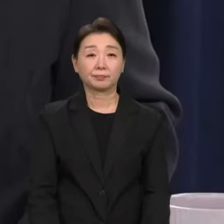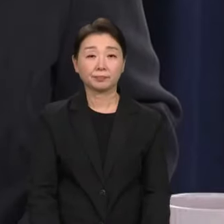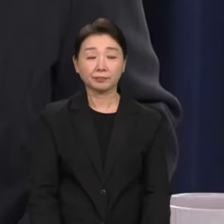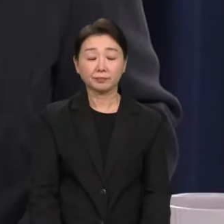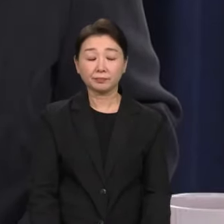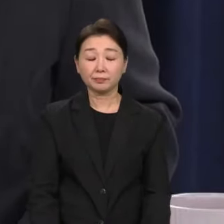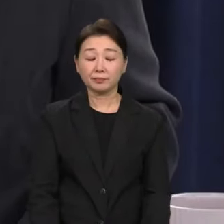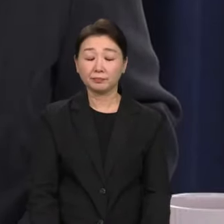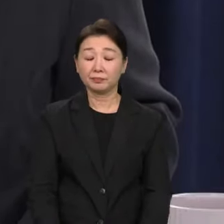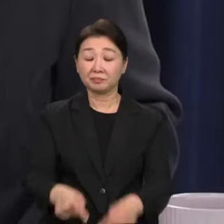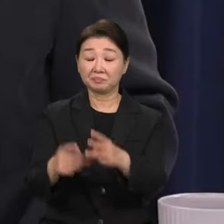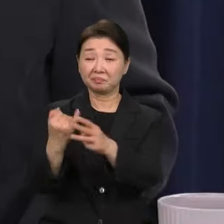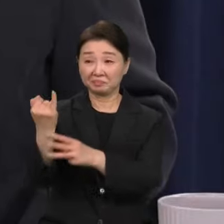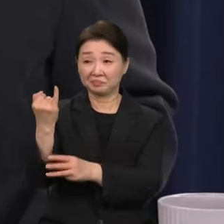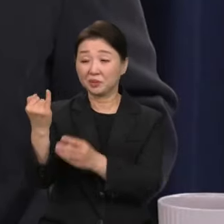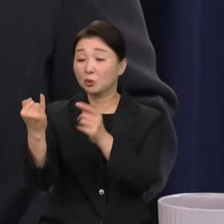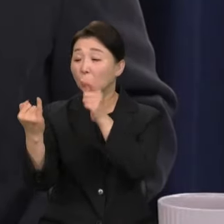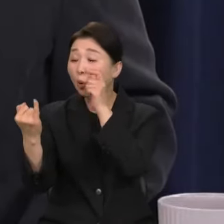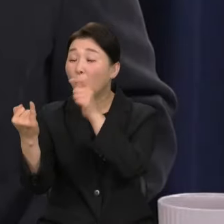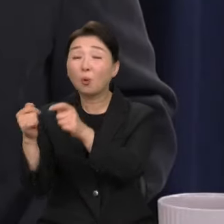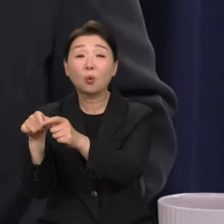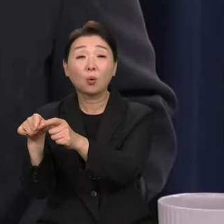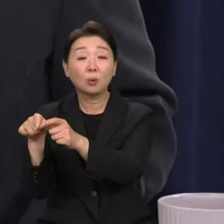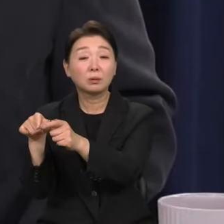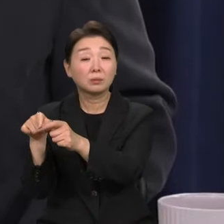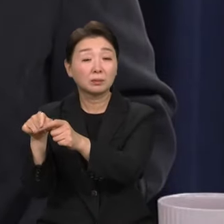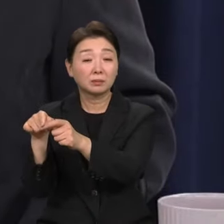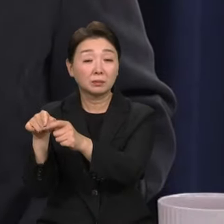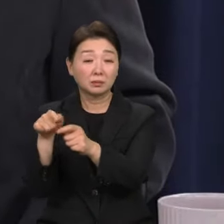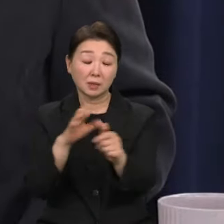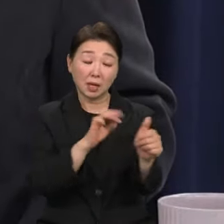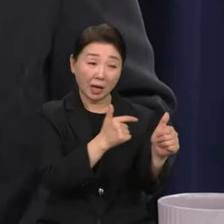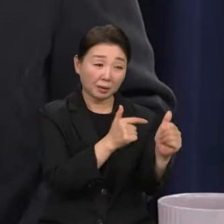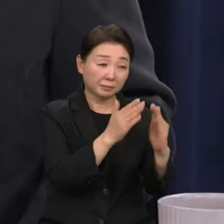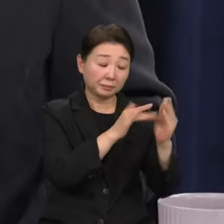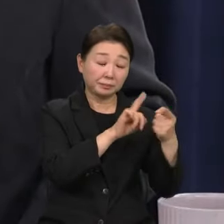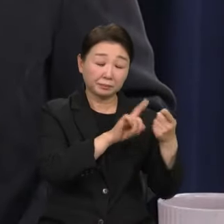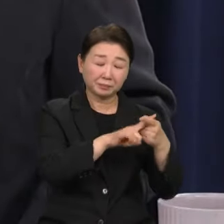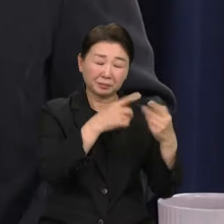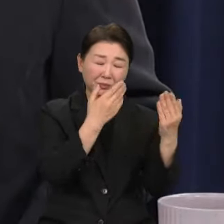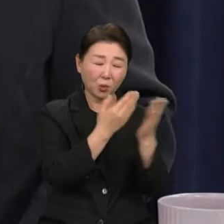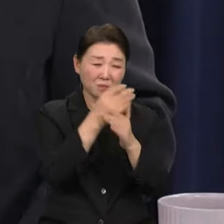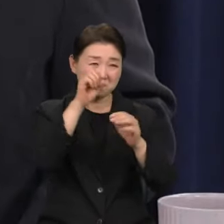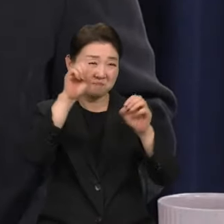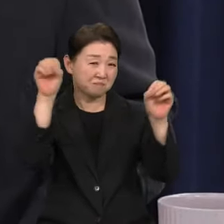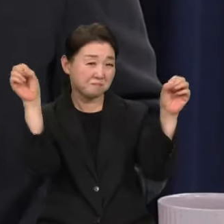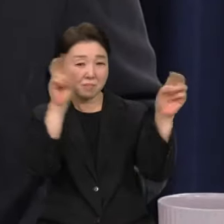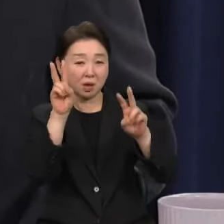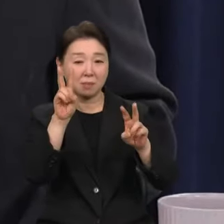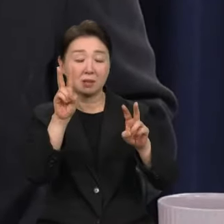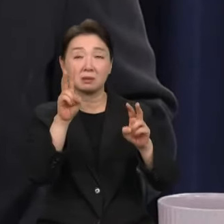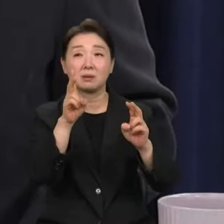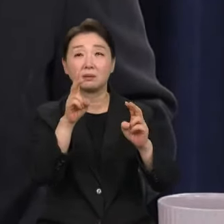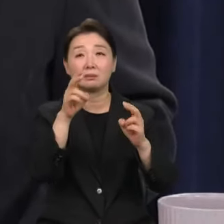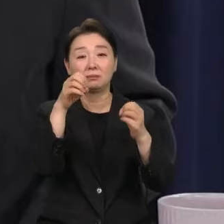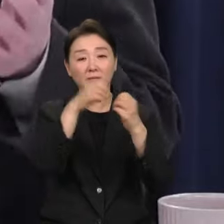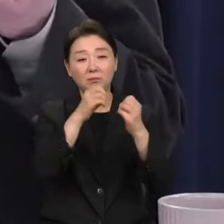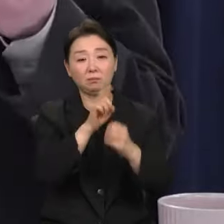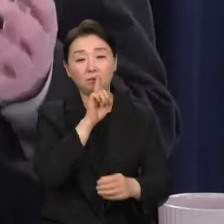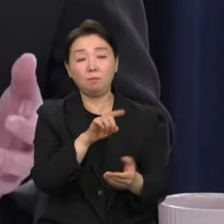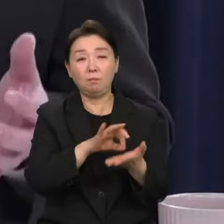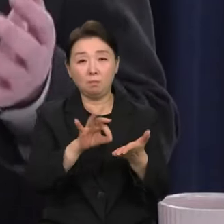김건희 여사 고모라는 분이 한동훈 그 집안에 대해서 벼락맞아 XX 집안이다 이런 표현을